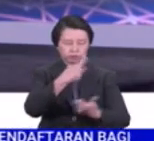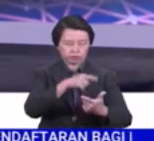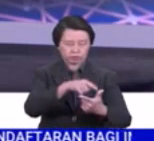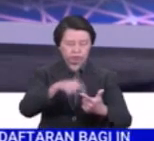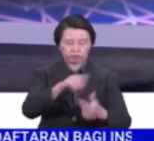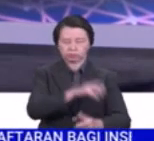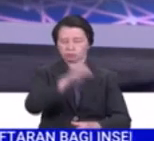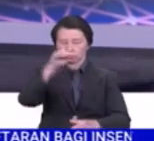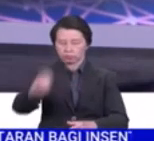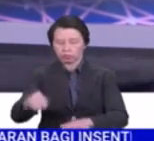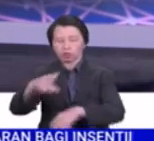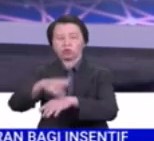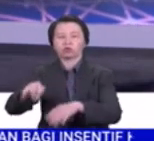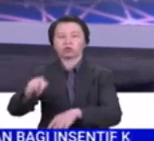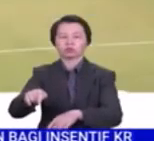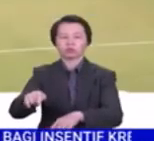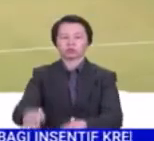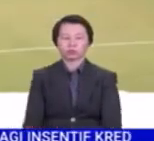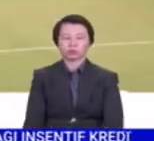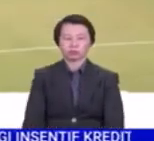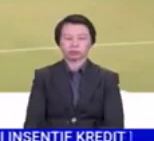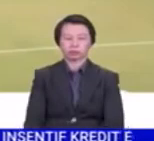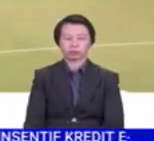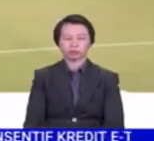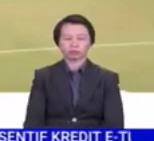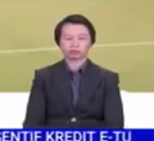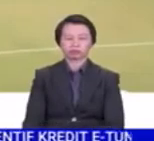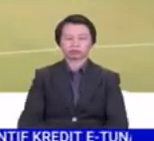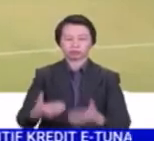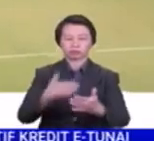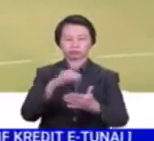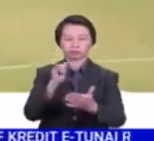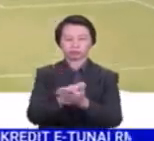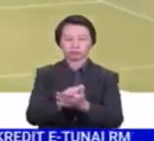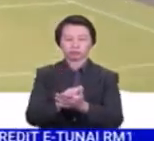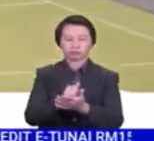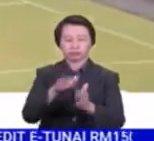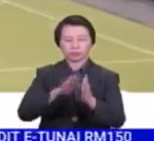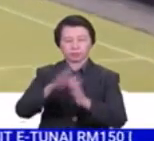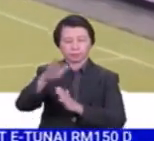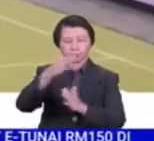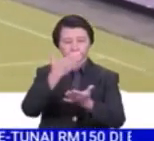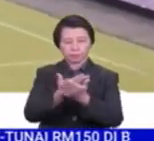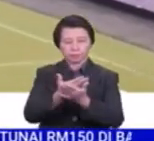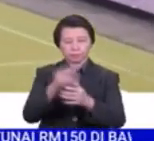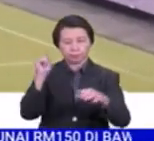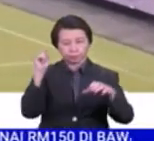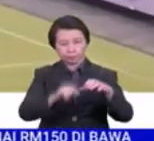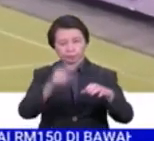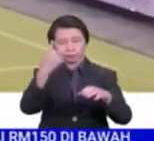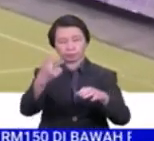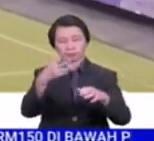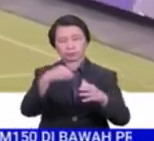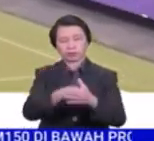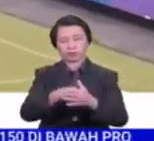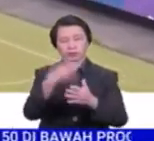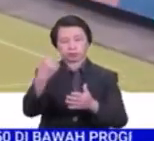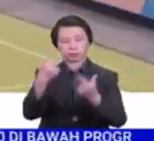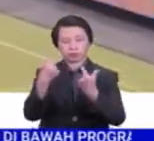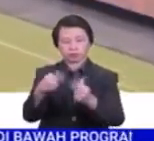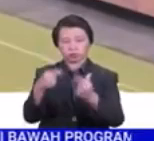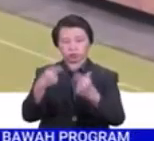diturunkan pada biomassa semen film ini dalam prestasi terbaik selepas meledak dua gol dalam dua